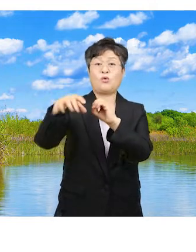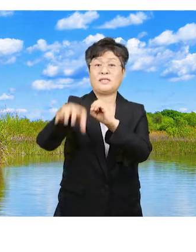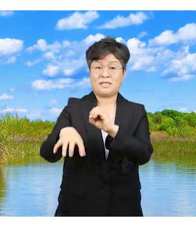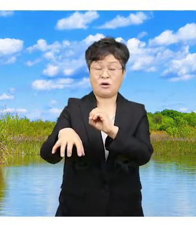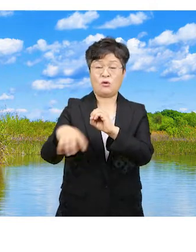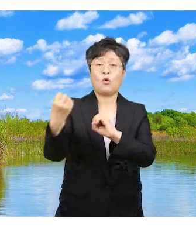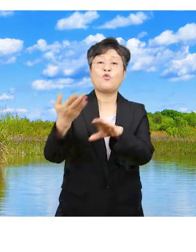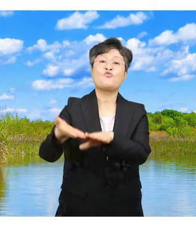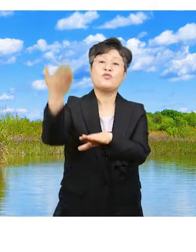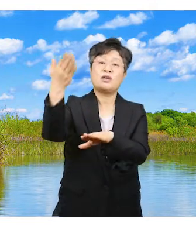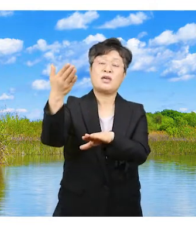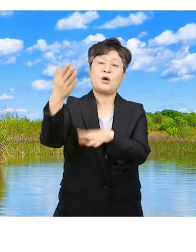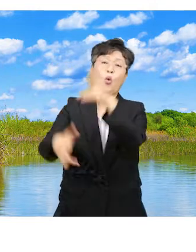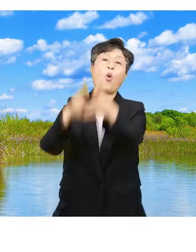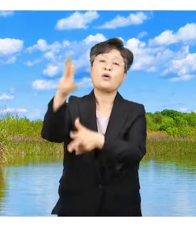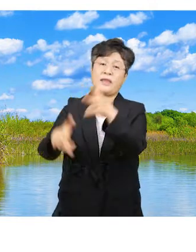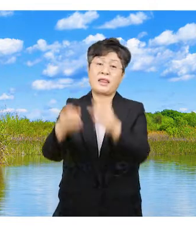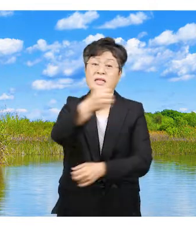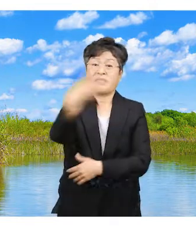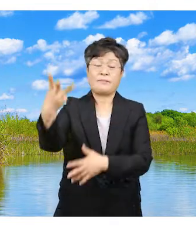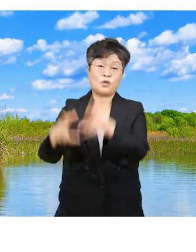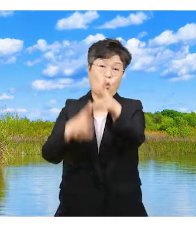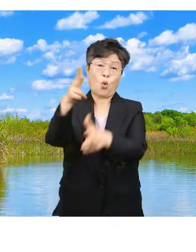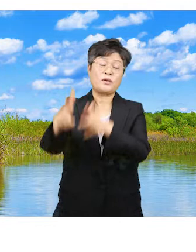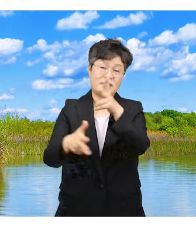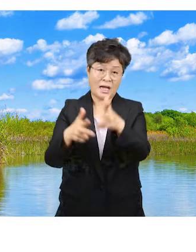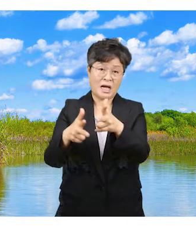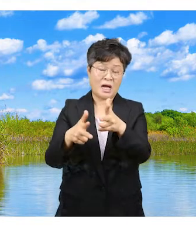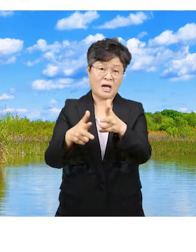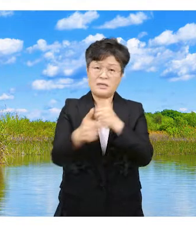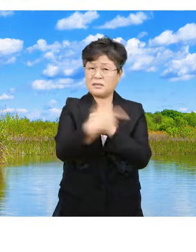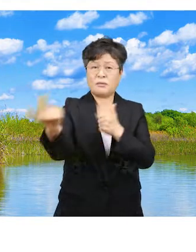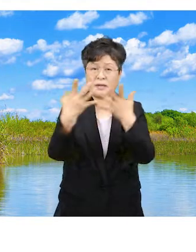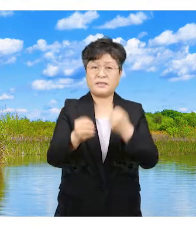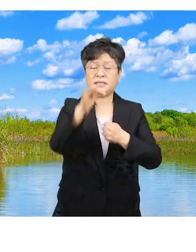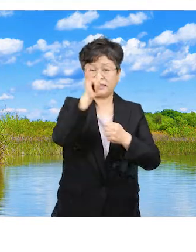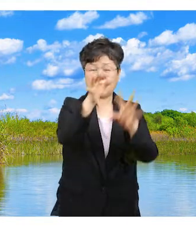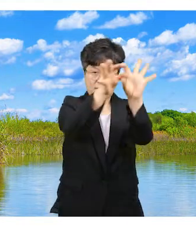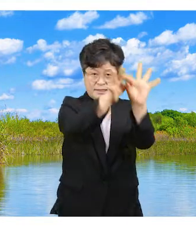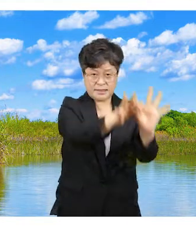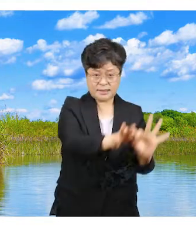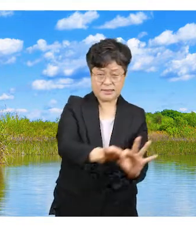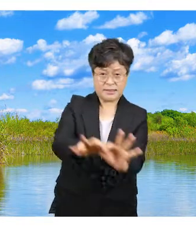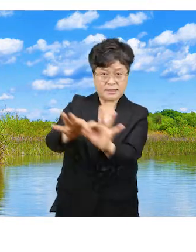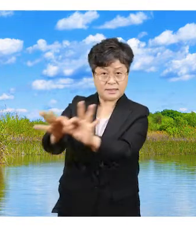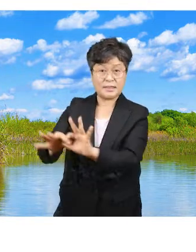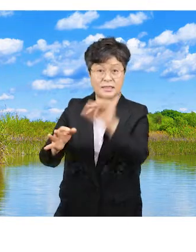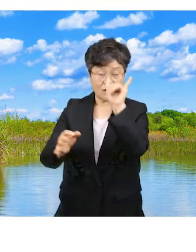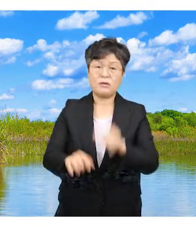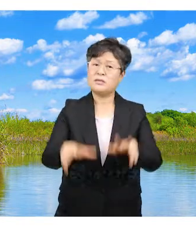또 위에 이제 대규모 공단들, 삼성전자를 중심으로 한 대규모 공단들 이렇게 이어져 나가고 지금은